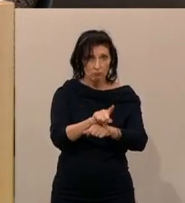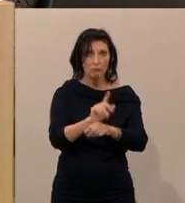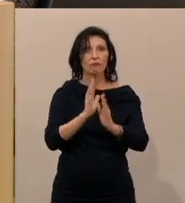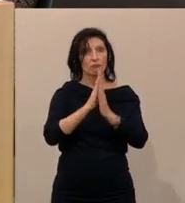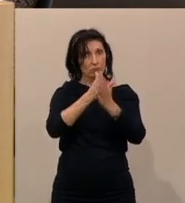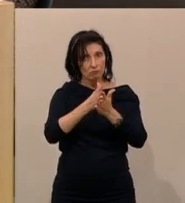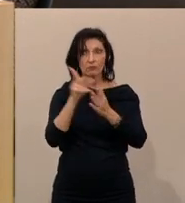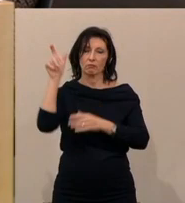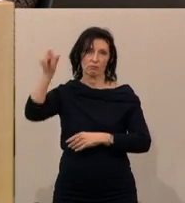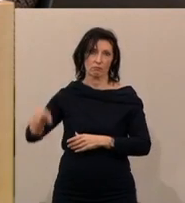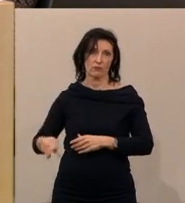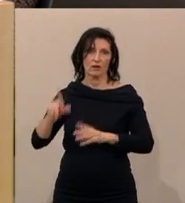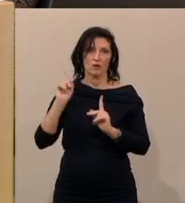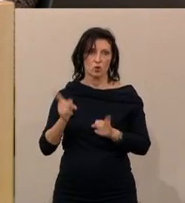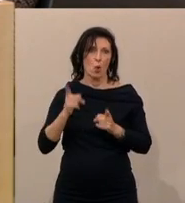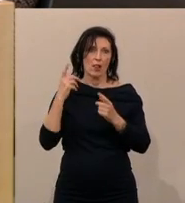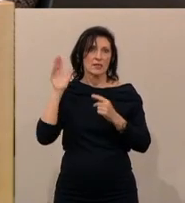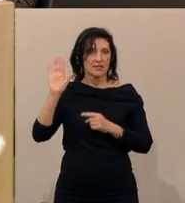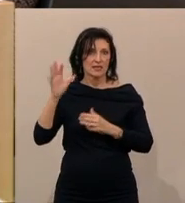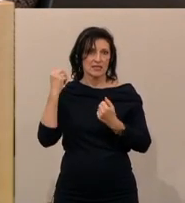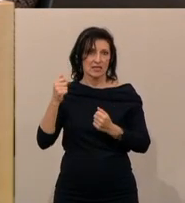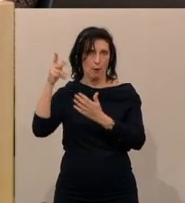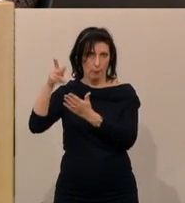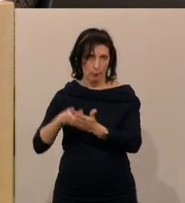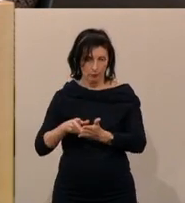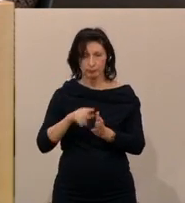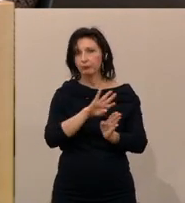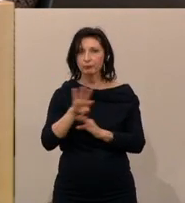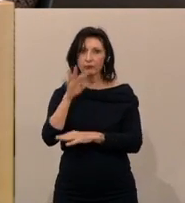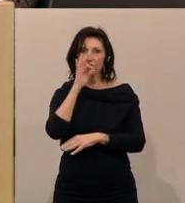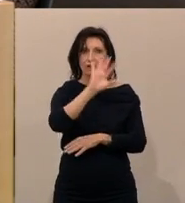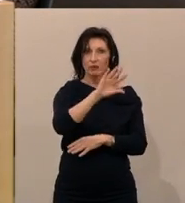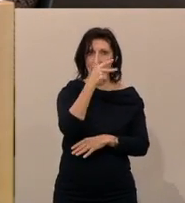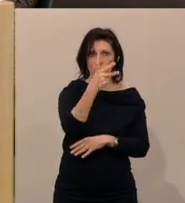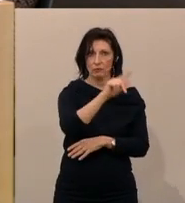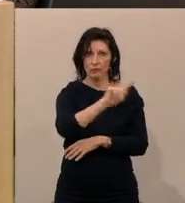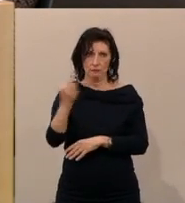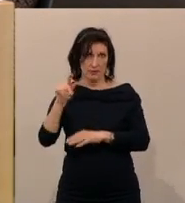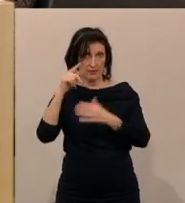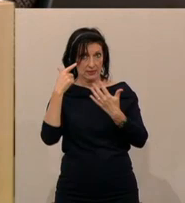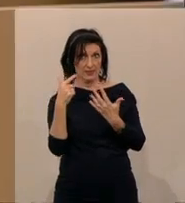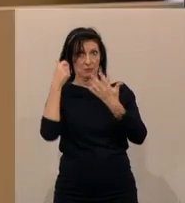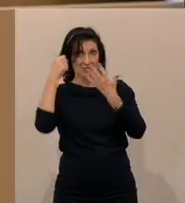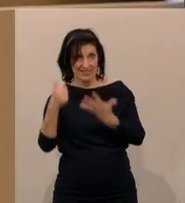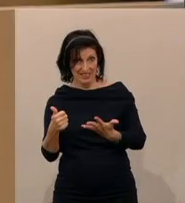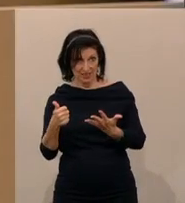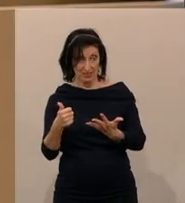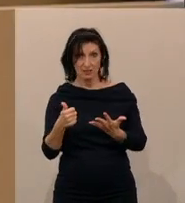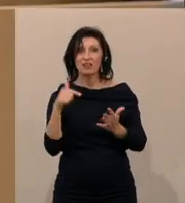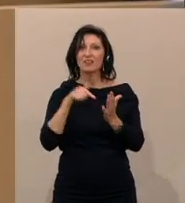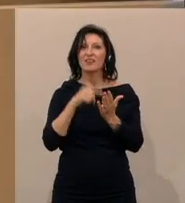eine Sicherheitsüberprüfung anzuregen. Zu den Fragen 35 bis 67.